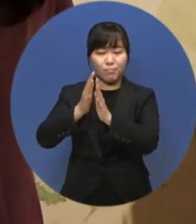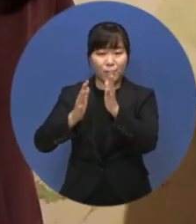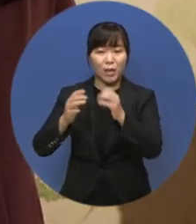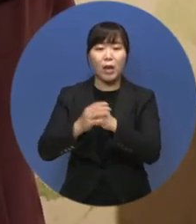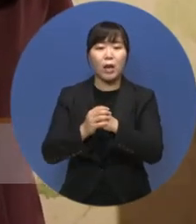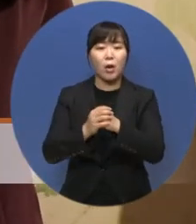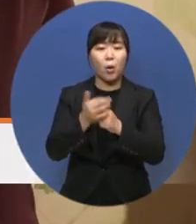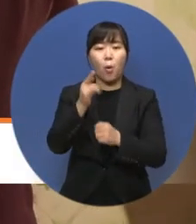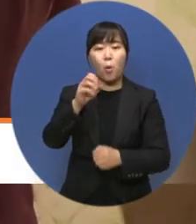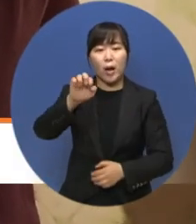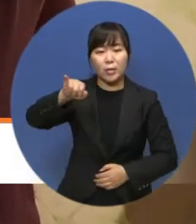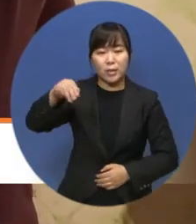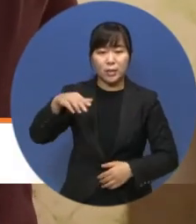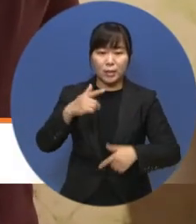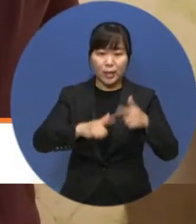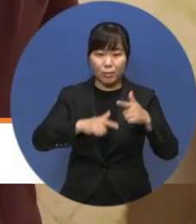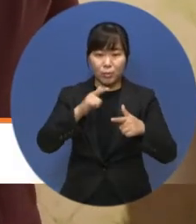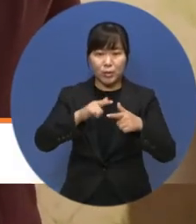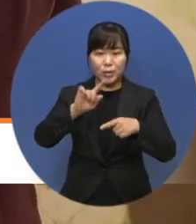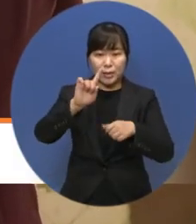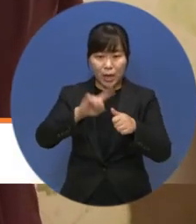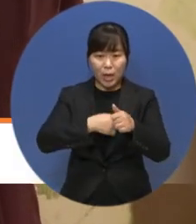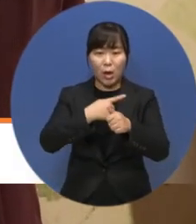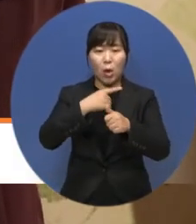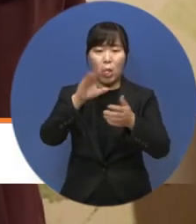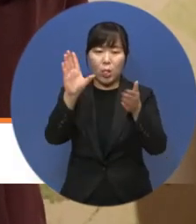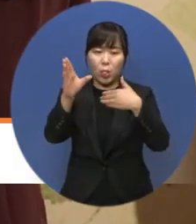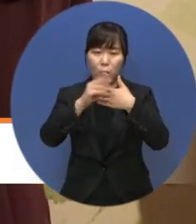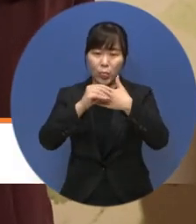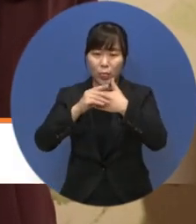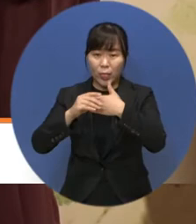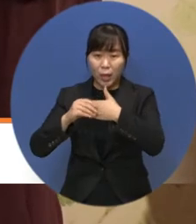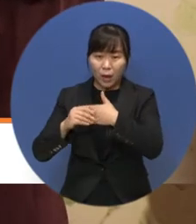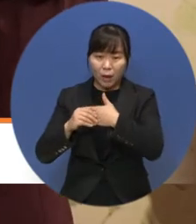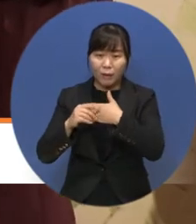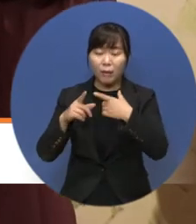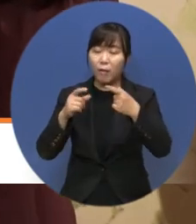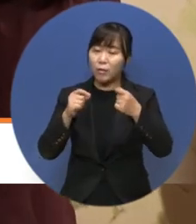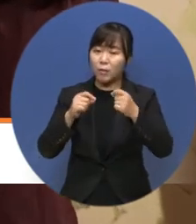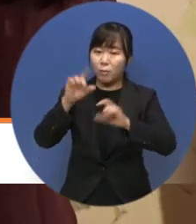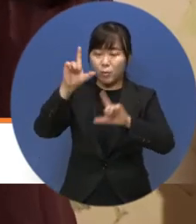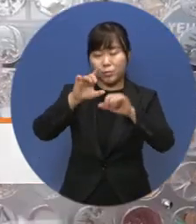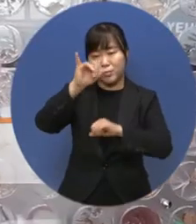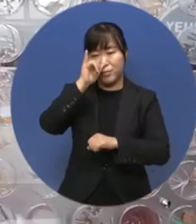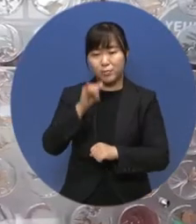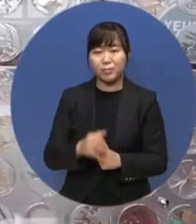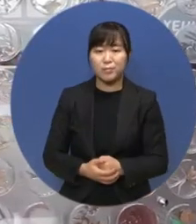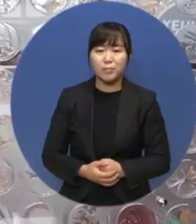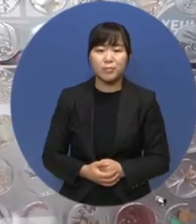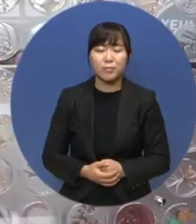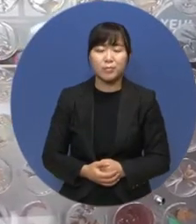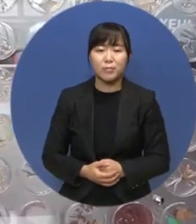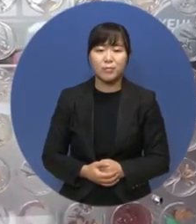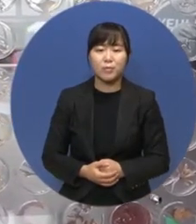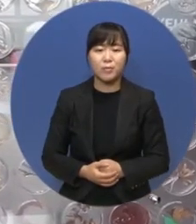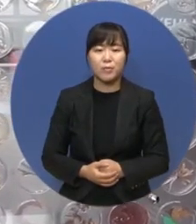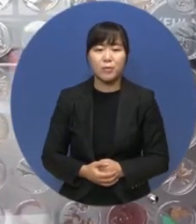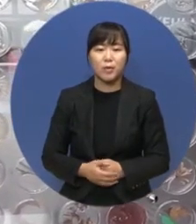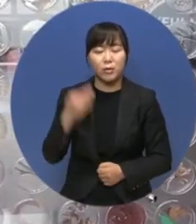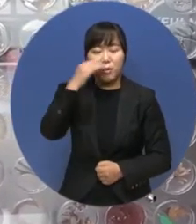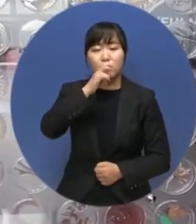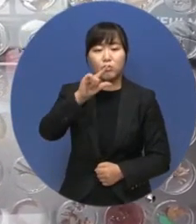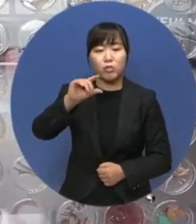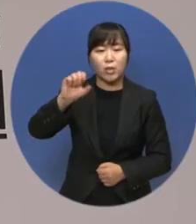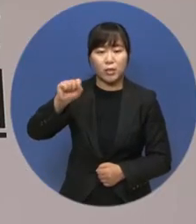황칠나무로 천연 염료를 정성스레 한지에 물들여 만든 작품도 눈에 띕니다. 여수